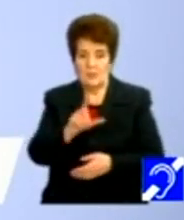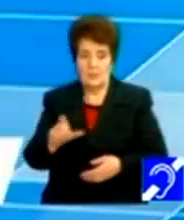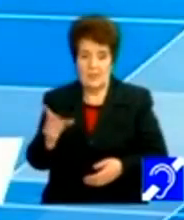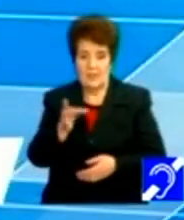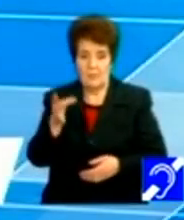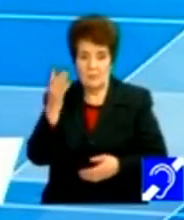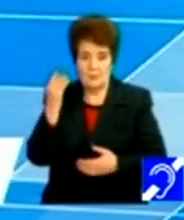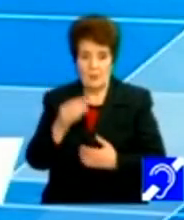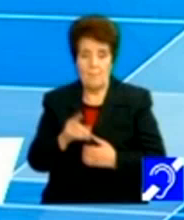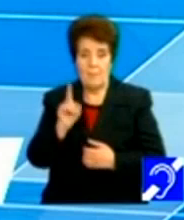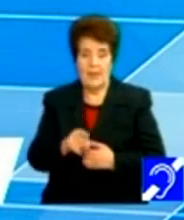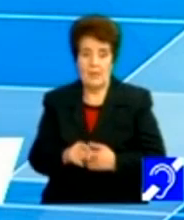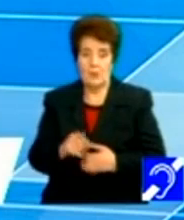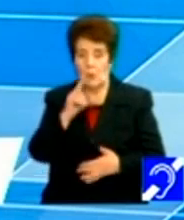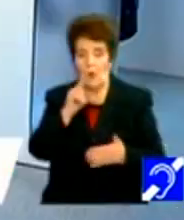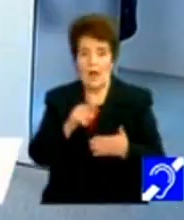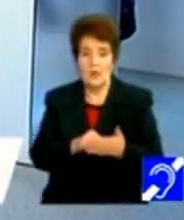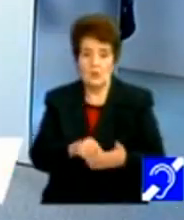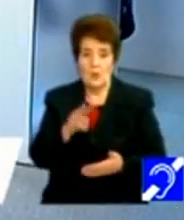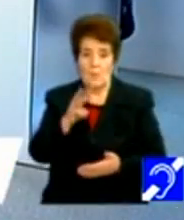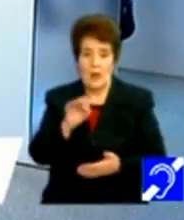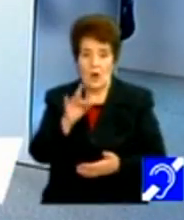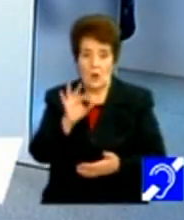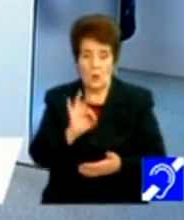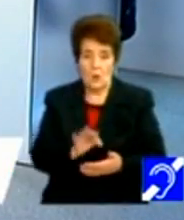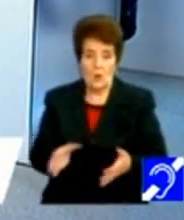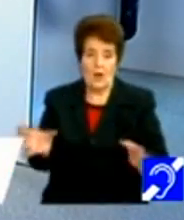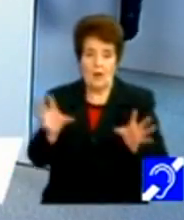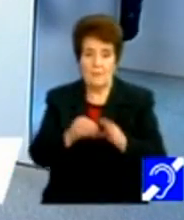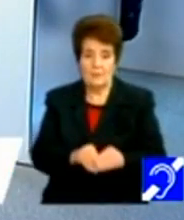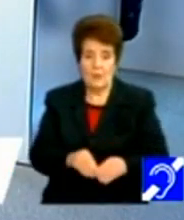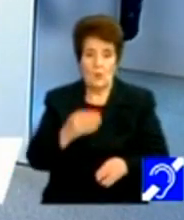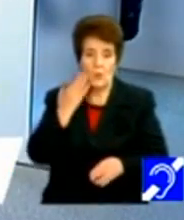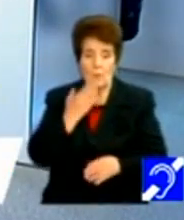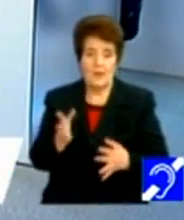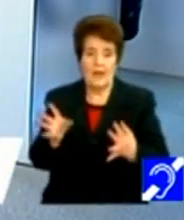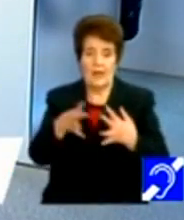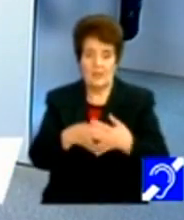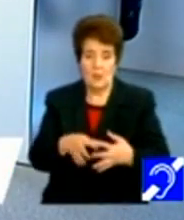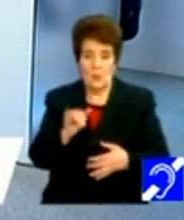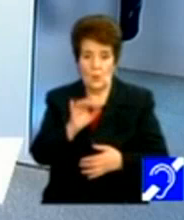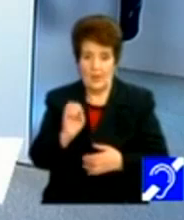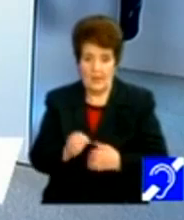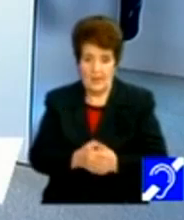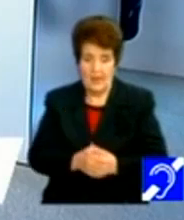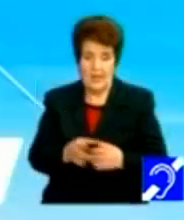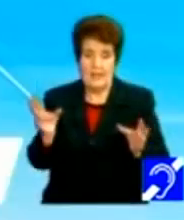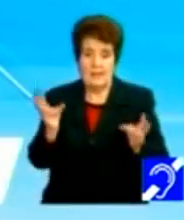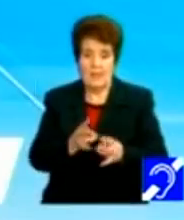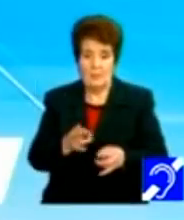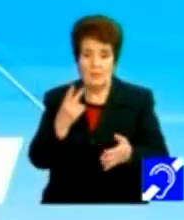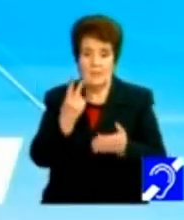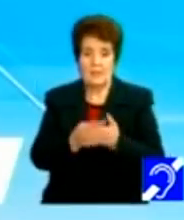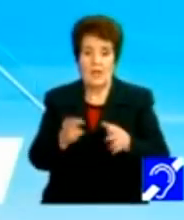Da. Pentru a putea ajunge la NATO și respectiv unirea cu România și aderarea în acest fel la Uniunea Europeană, trebuie să